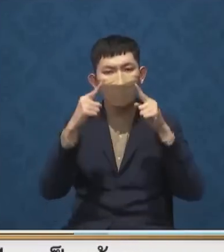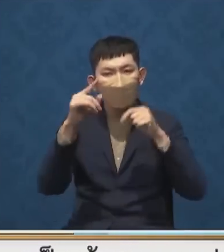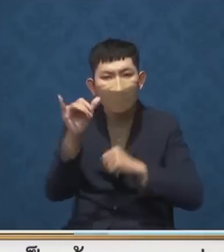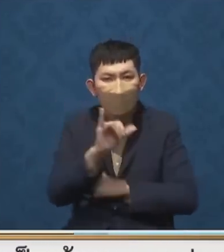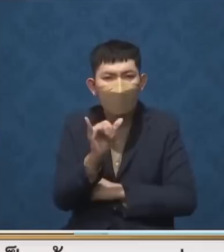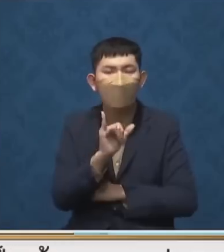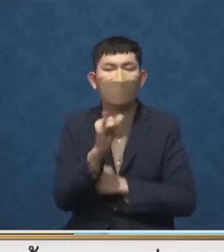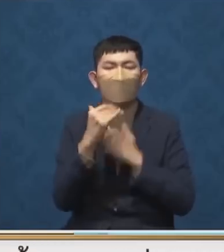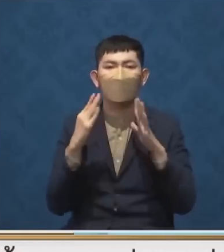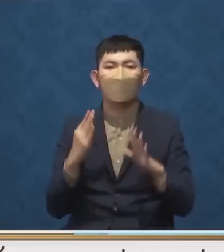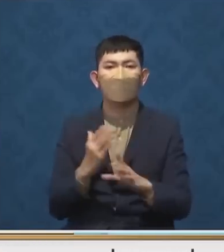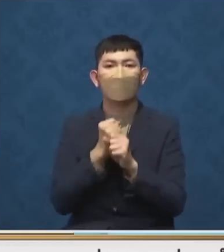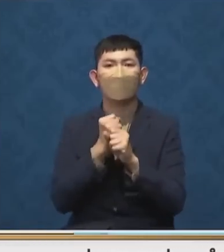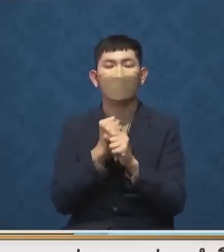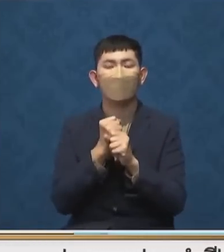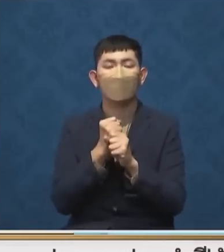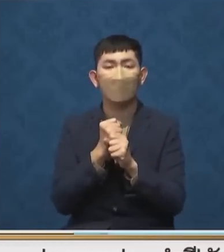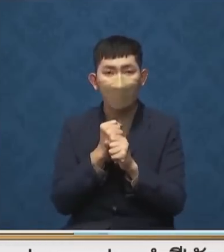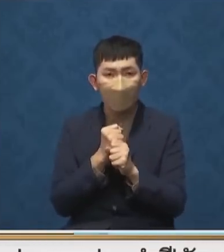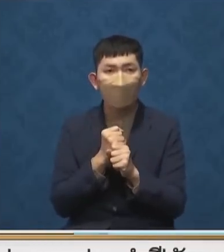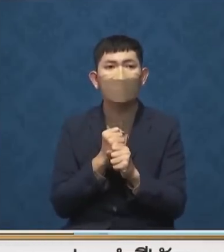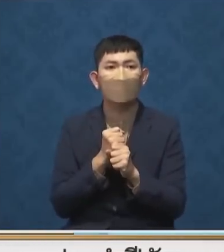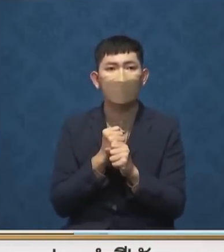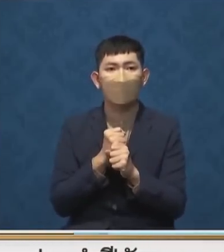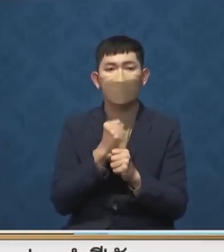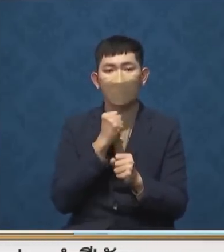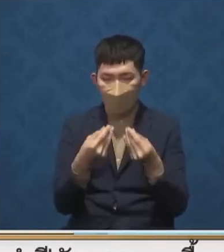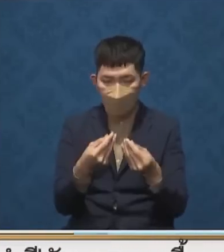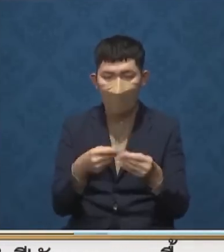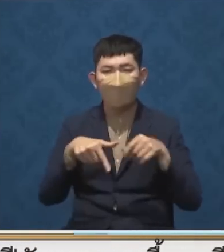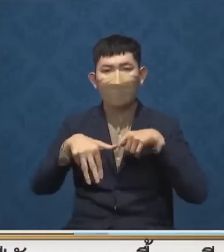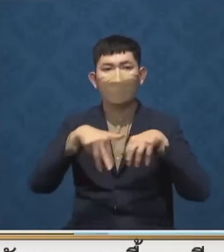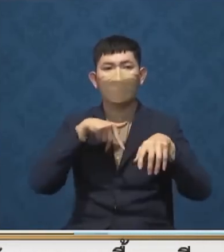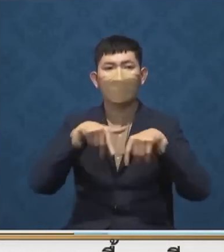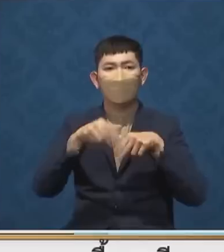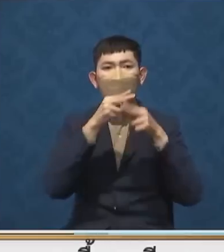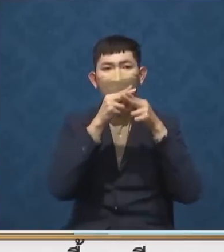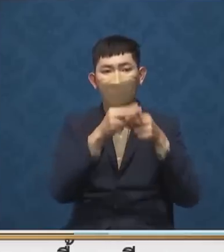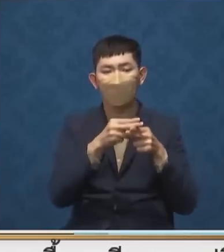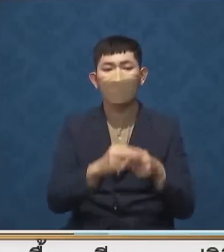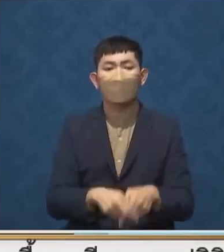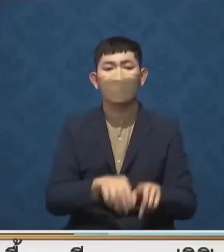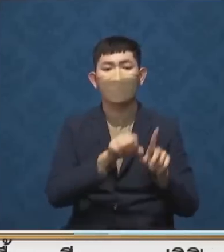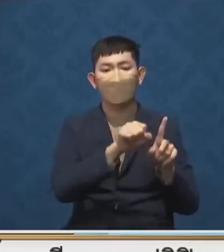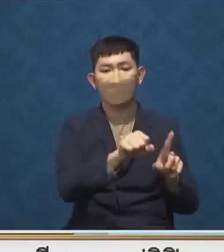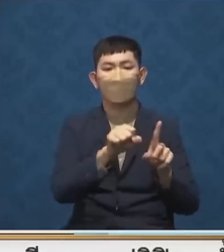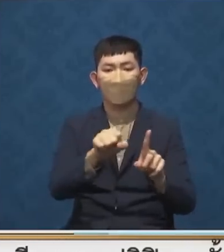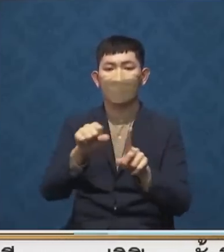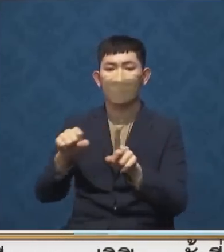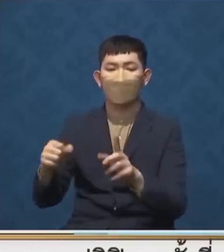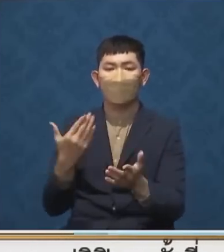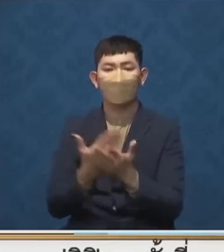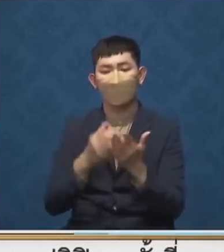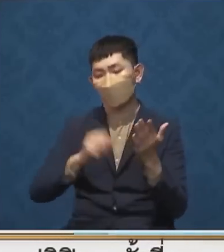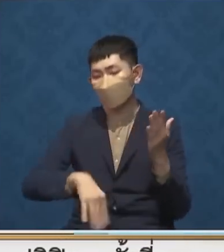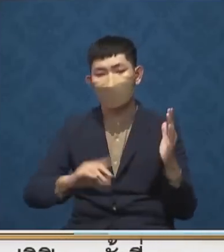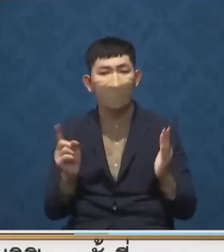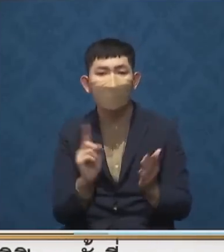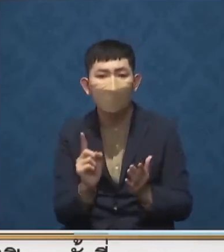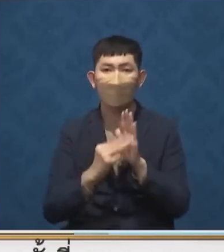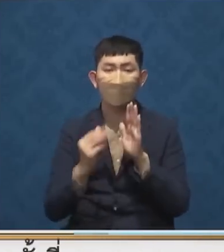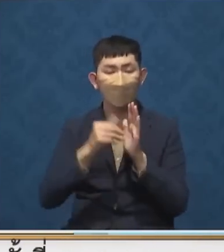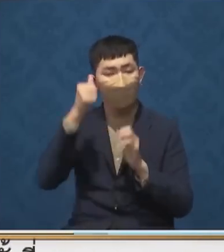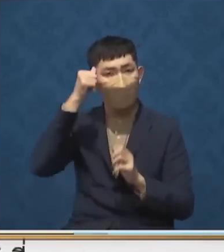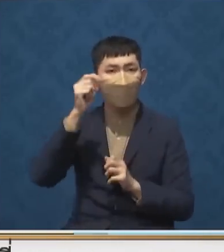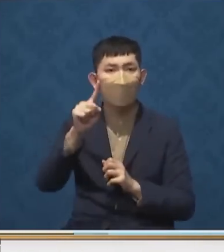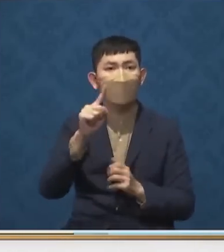งแล้วที่บอกว่าจะให้ปัตไจการผลิตพี่น้ปราชาชนชุมชนนนส่แสนบาทเงินมไปตกหายที่ไหนมีการอบรมกนว